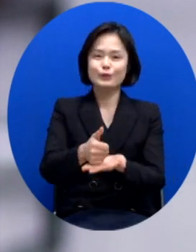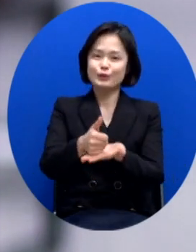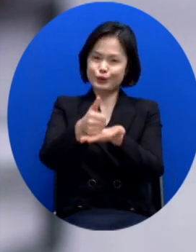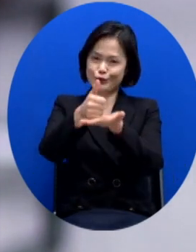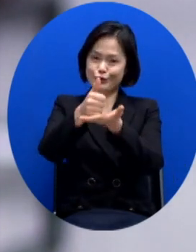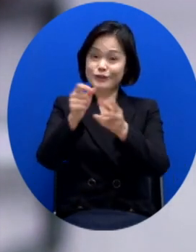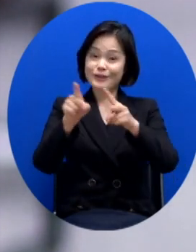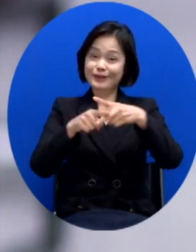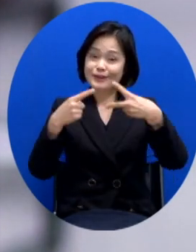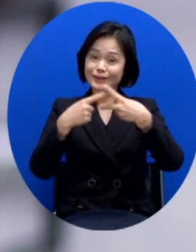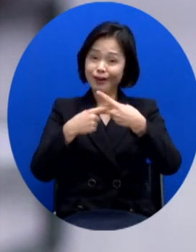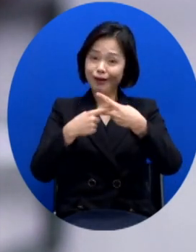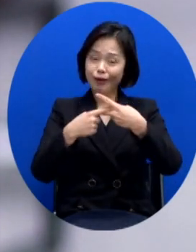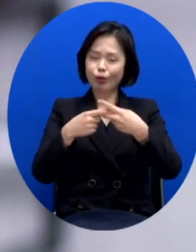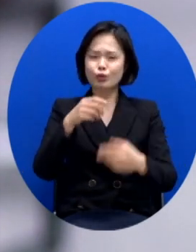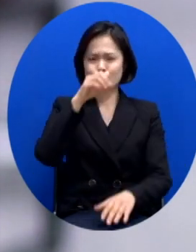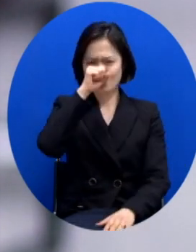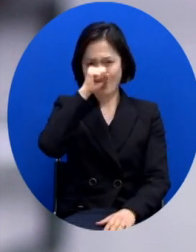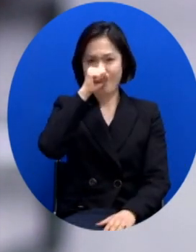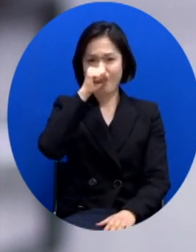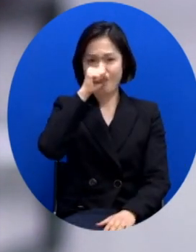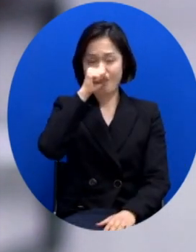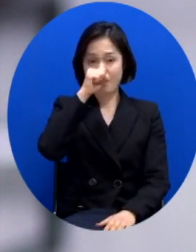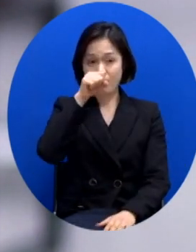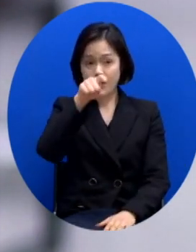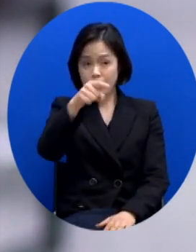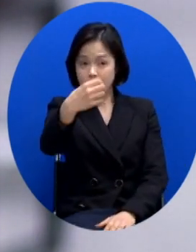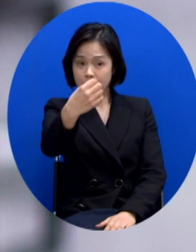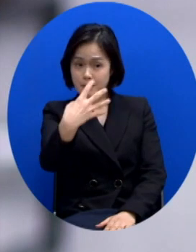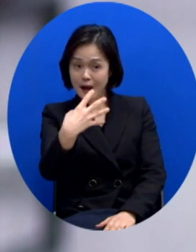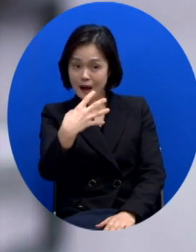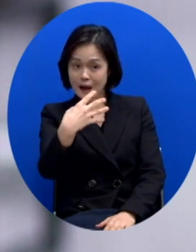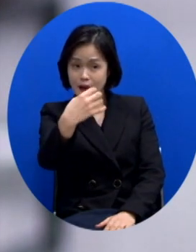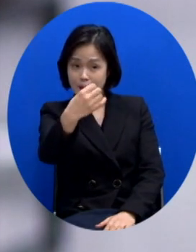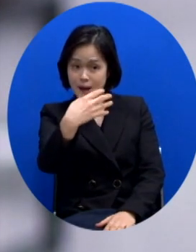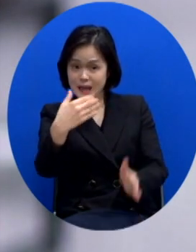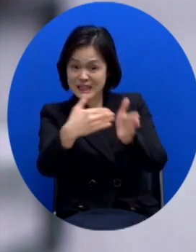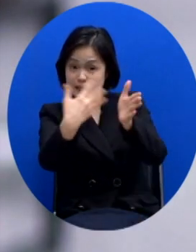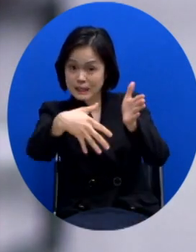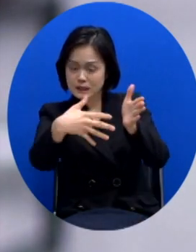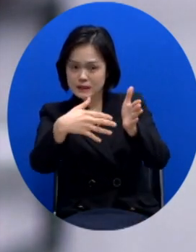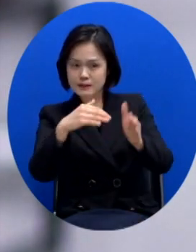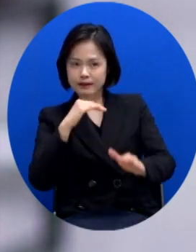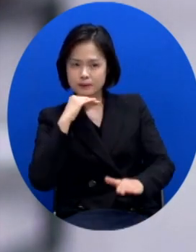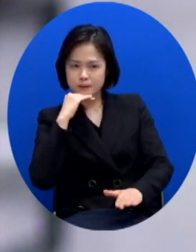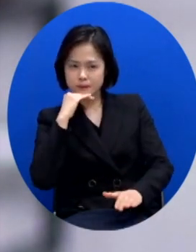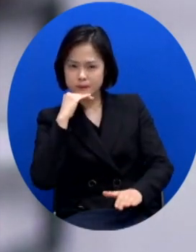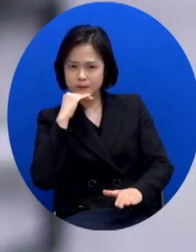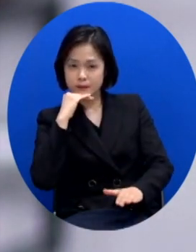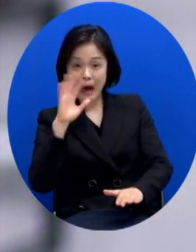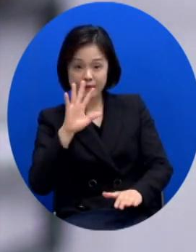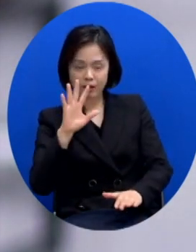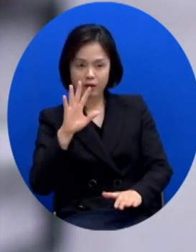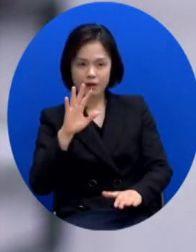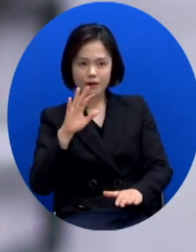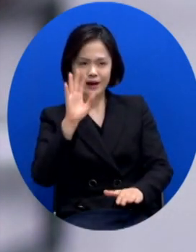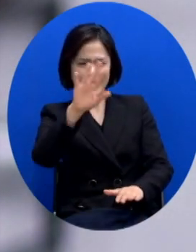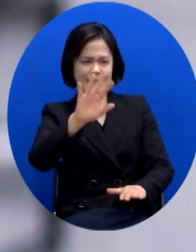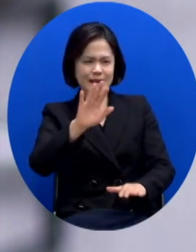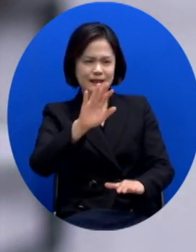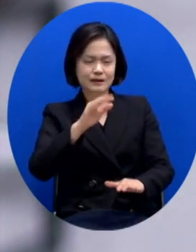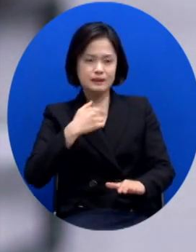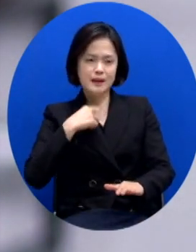좋겠지만 상대방의 이야기를 듣기도 전에 이미 자신이 가진 생각으로